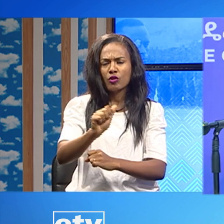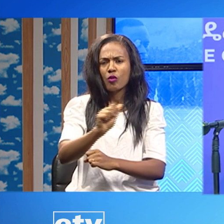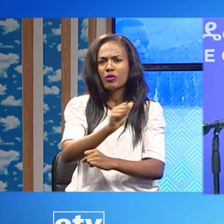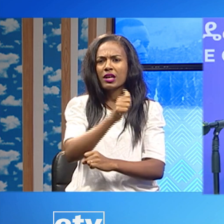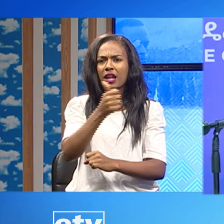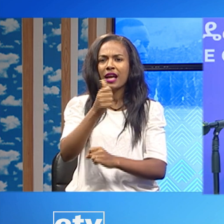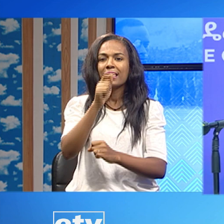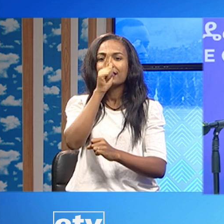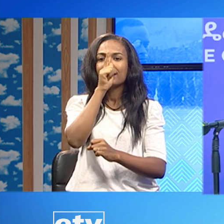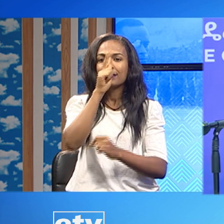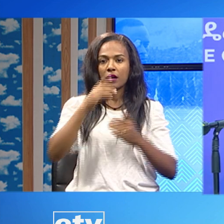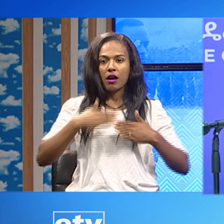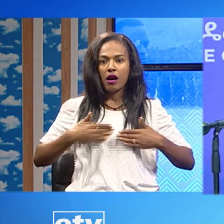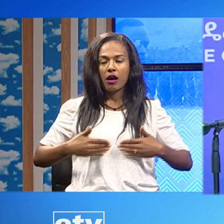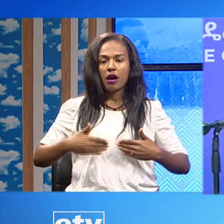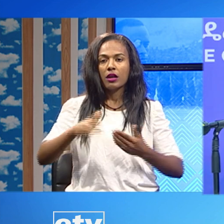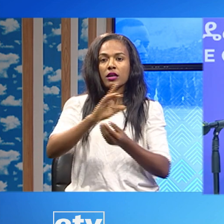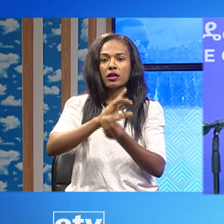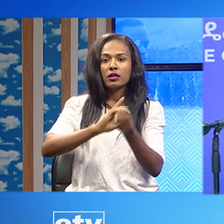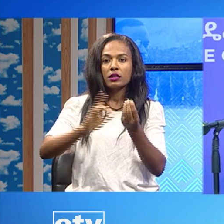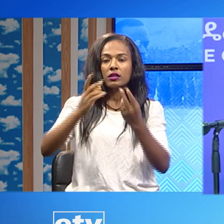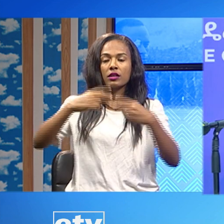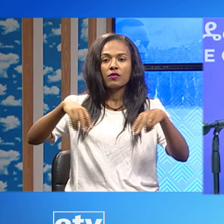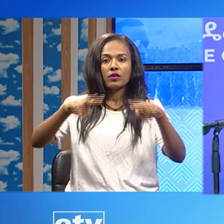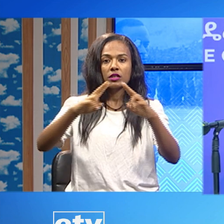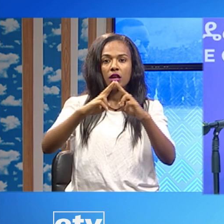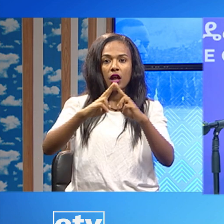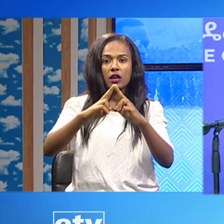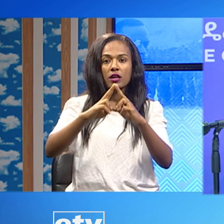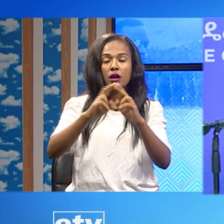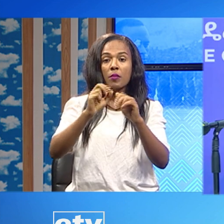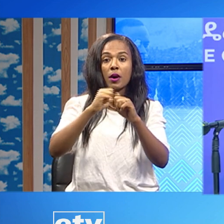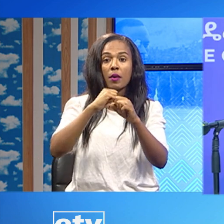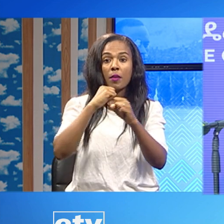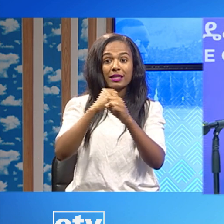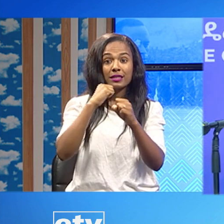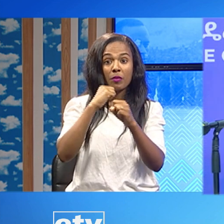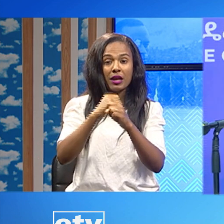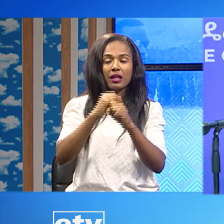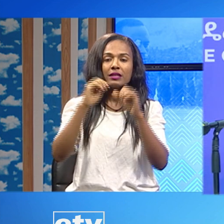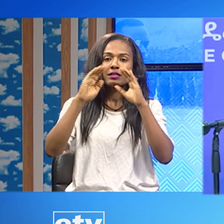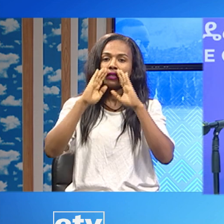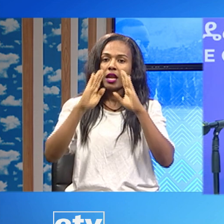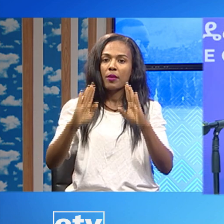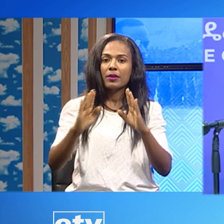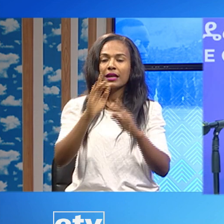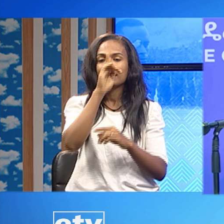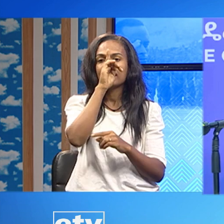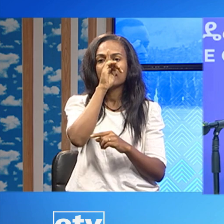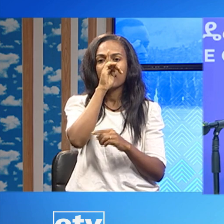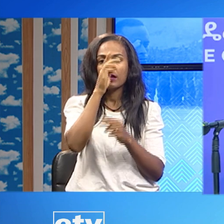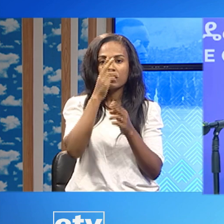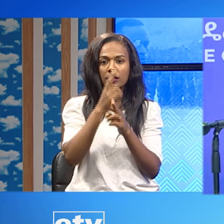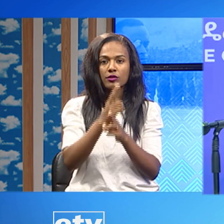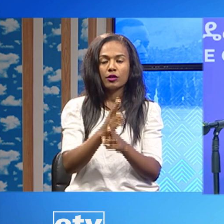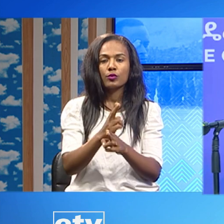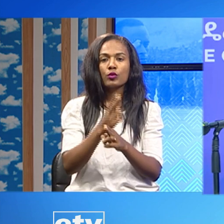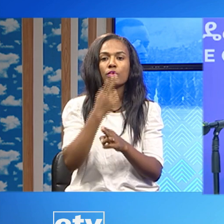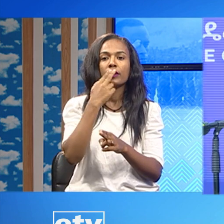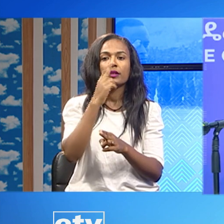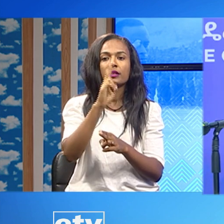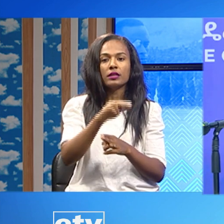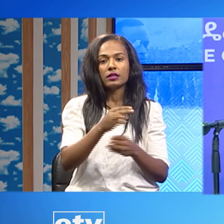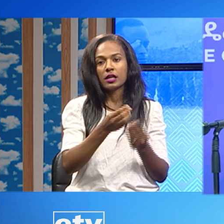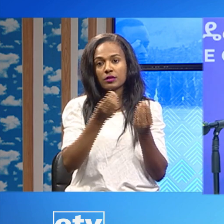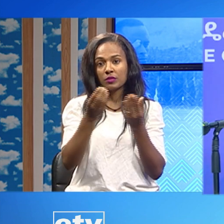የጸጥታ አካል የክልልም ሆነ የፌደራል በማሰማራት ሰላምና ጸጥታ እንዲያስከብሩ ትዕዛዝ